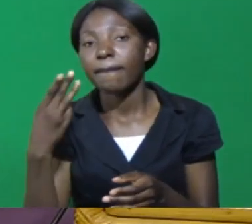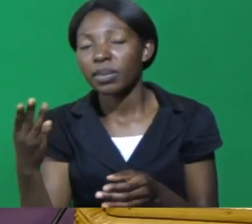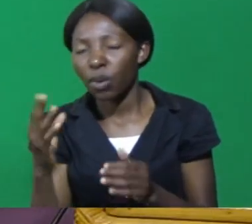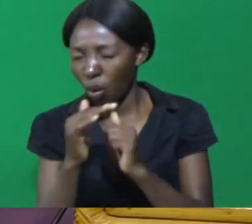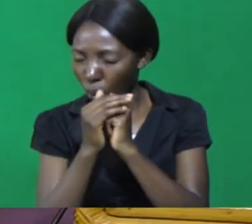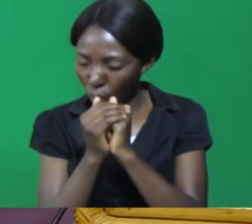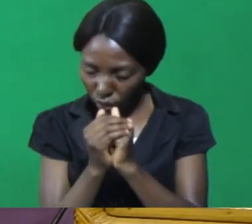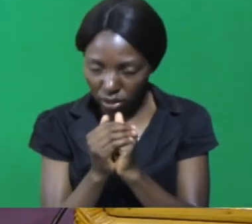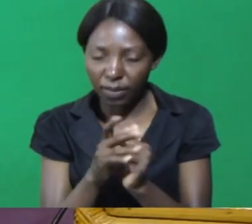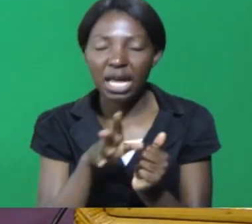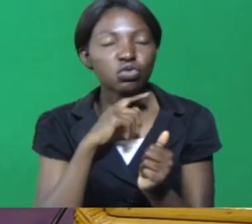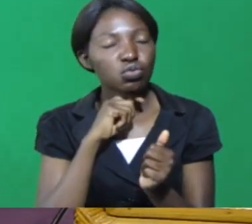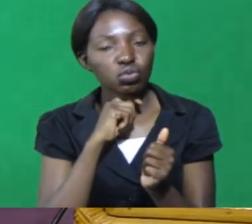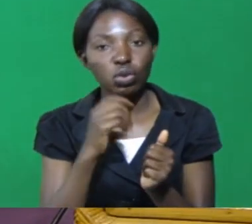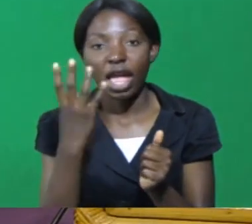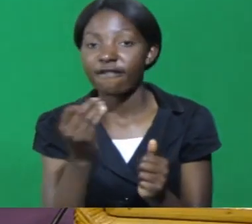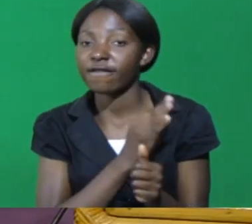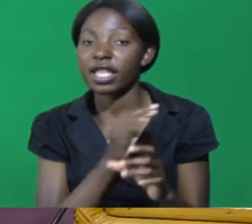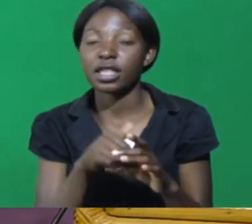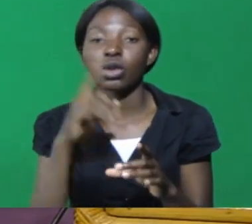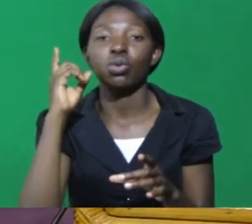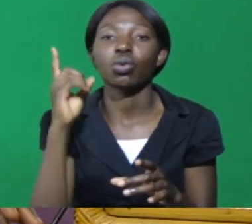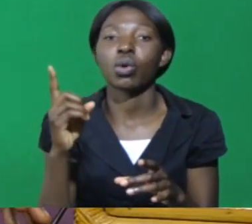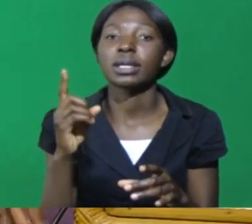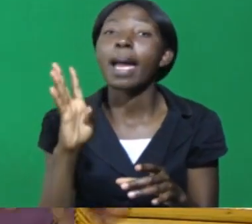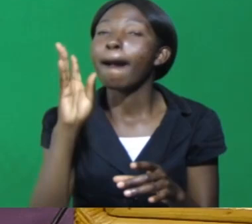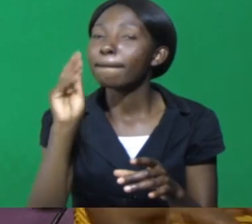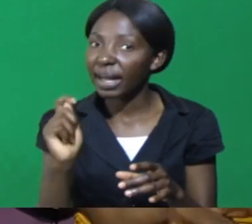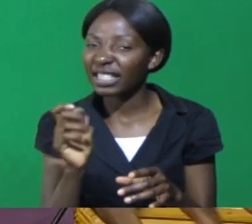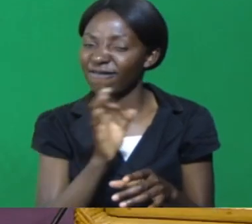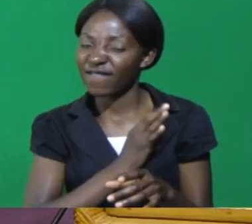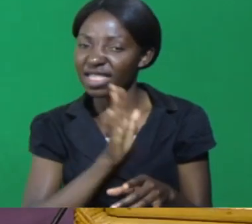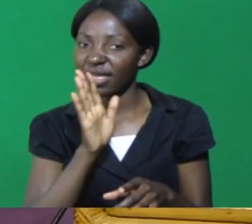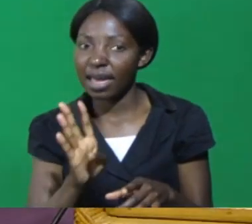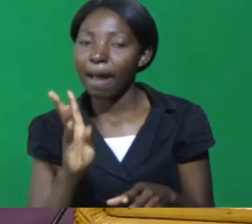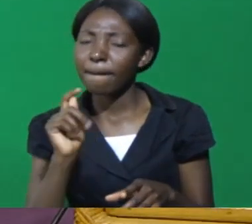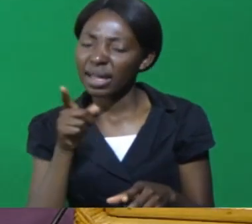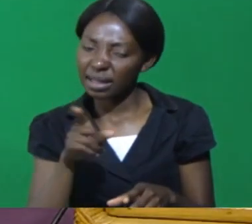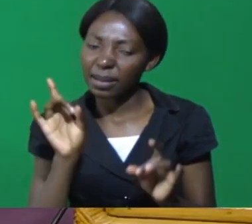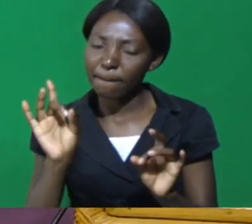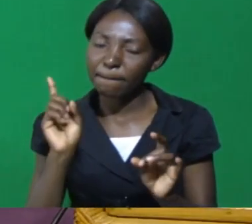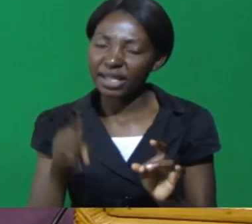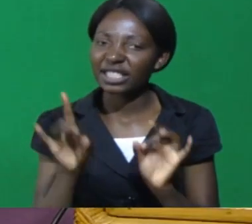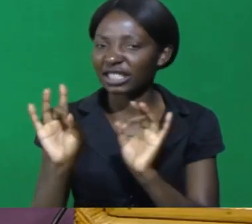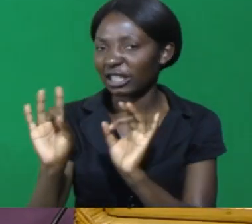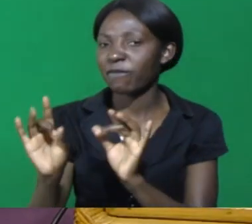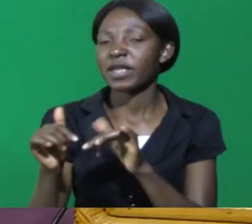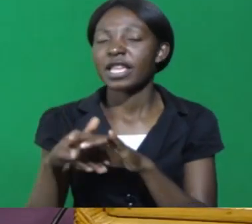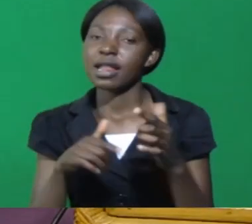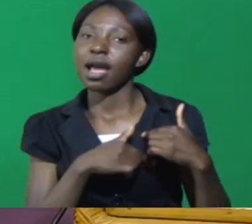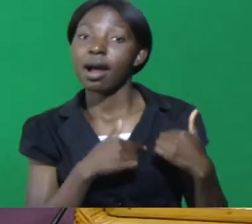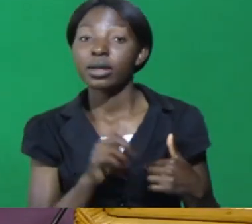zvekunamata pastor, vakatenda muna Jesu. Right. But vari kunzi makatenda, nyaya ichingoichengetaiwo sepasuro. Okay.